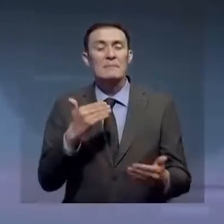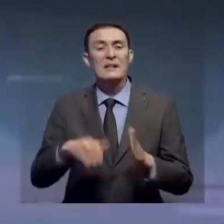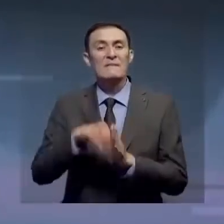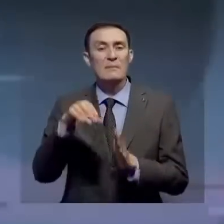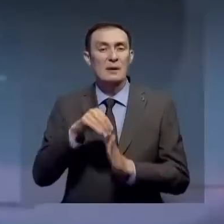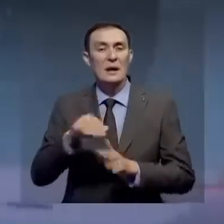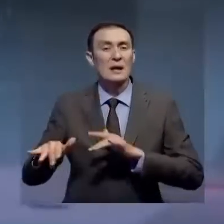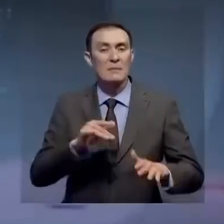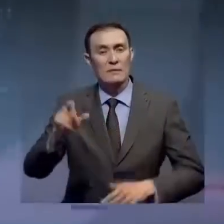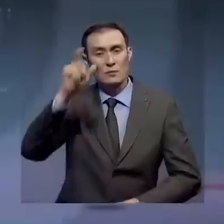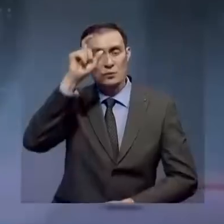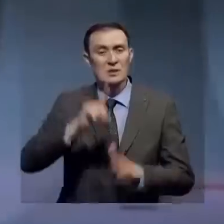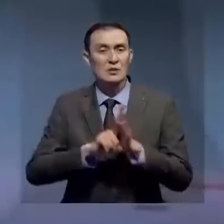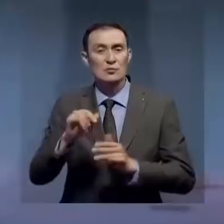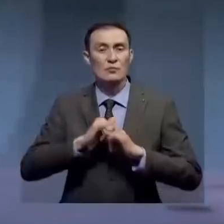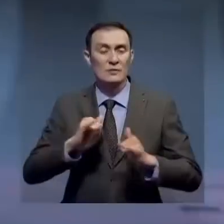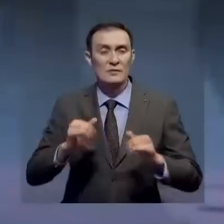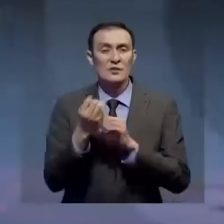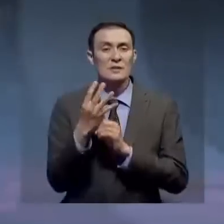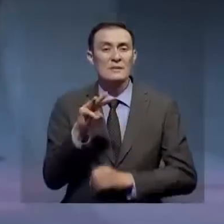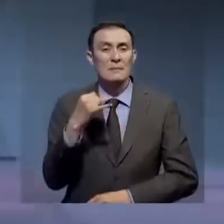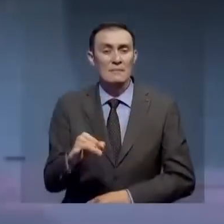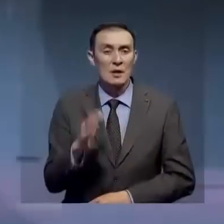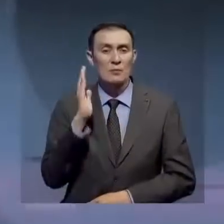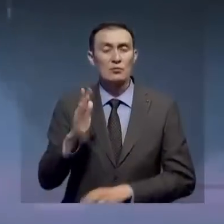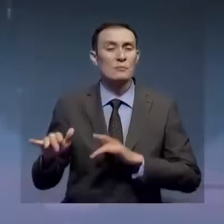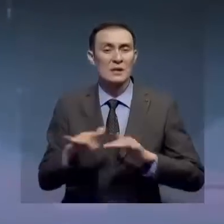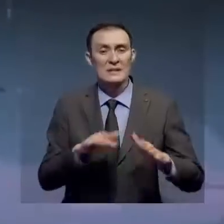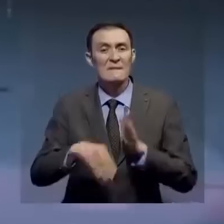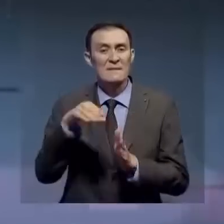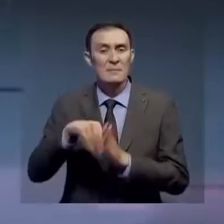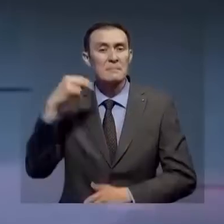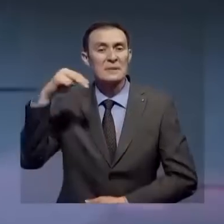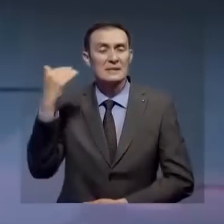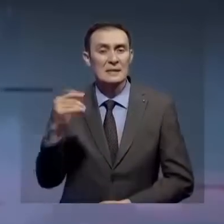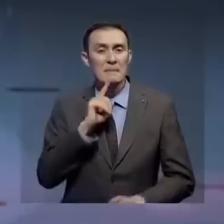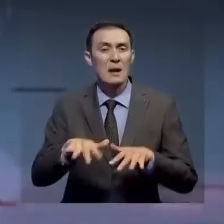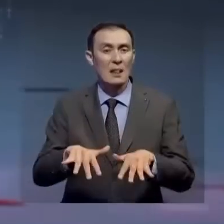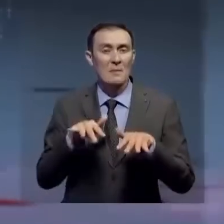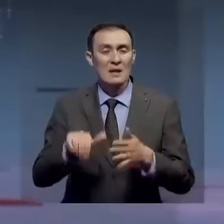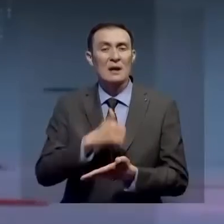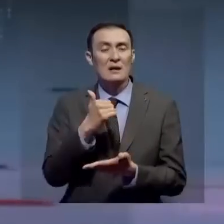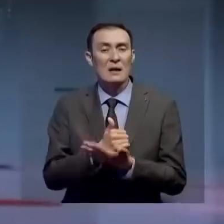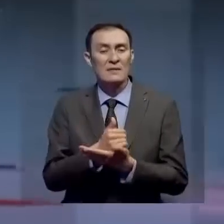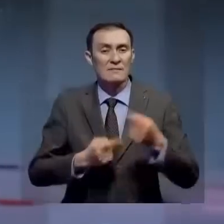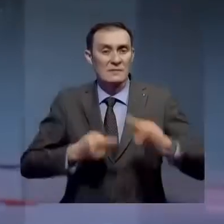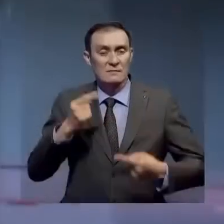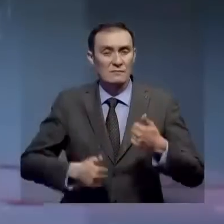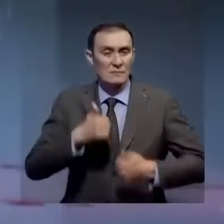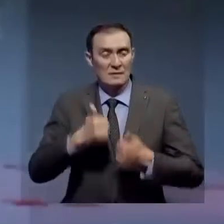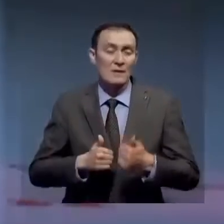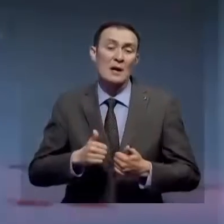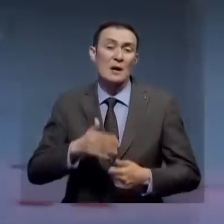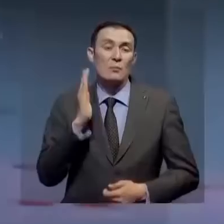Предвыборная кампания в Турции набирает обороты. 14 мая будут проходить выборы президента и парламента. В главной схватке, по